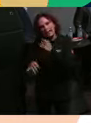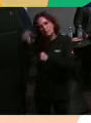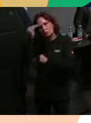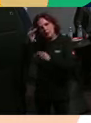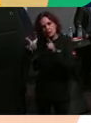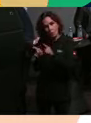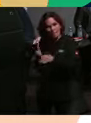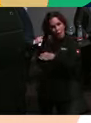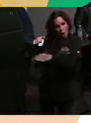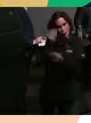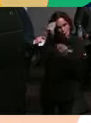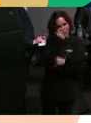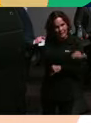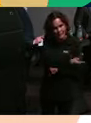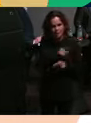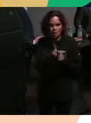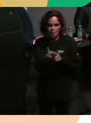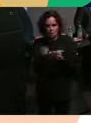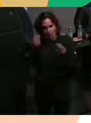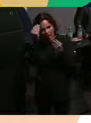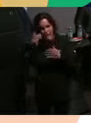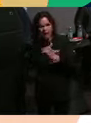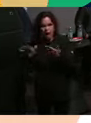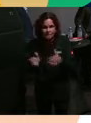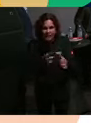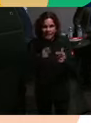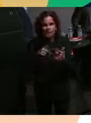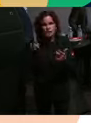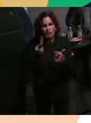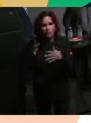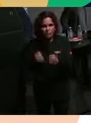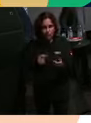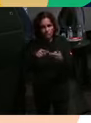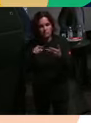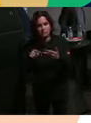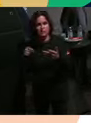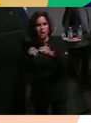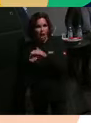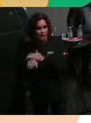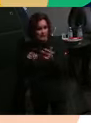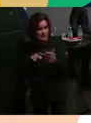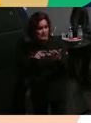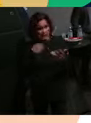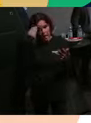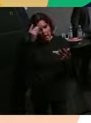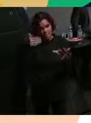tidligere kan. Vi skal skalere opp havvind, vi skal skalere opp karbonfangst og lagring, vi skal skalere opp